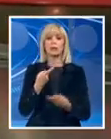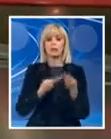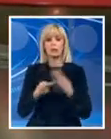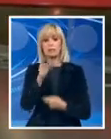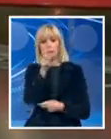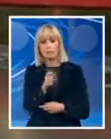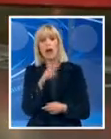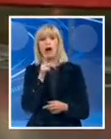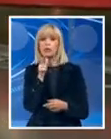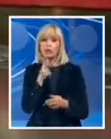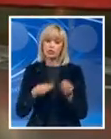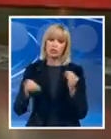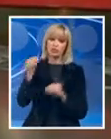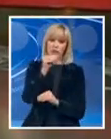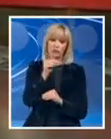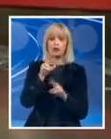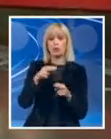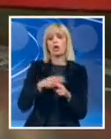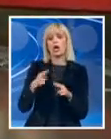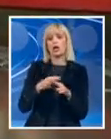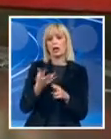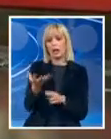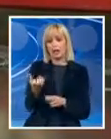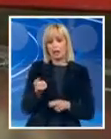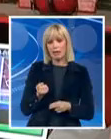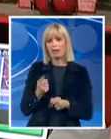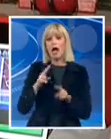veću investiciju može koristiti ovu kreditnu liniju,